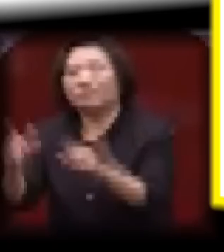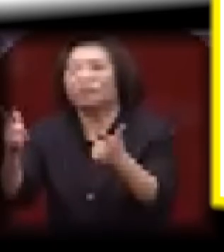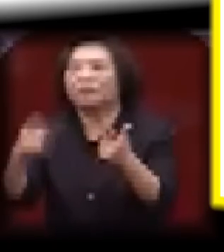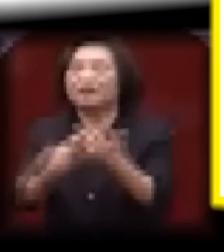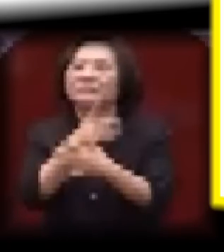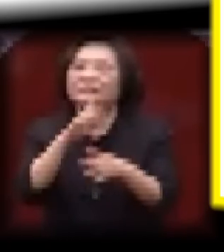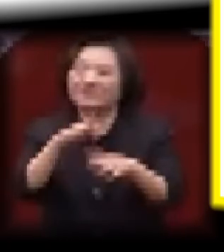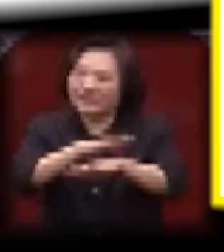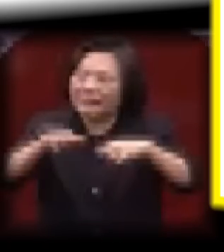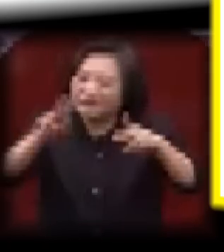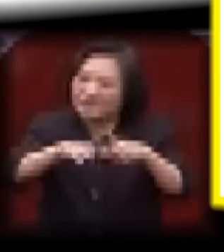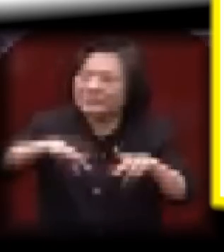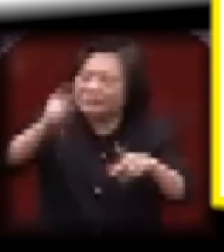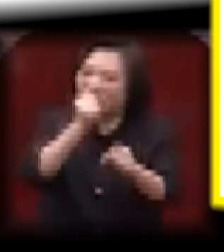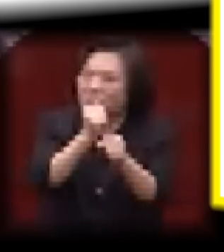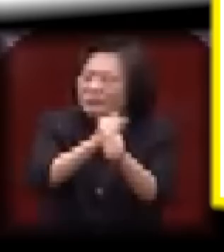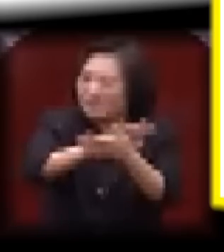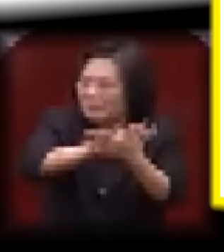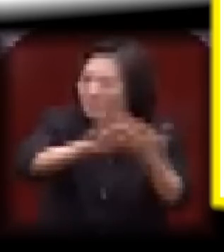那